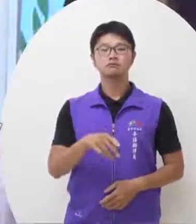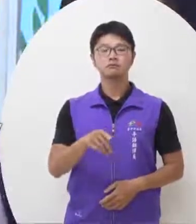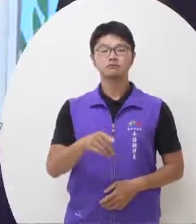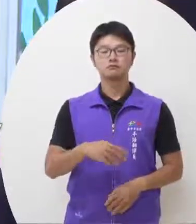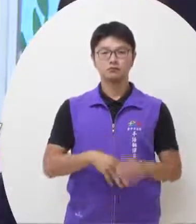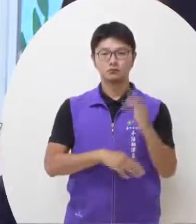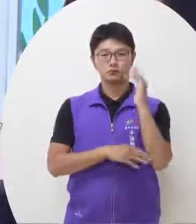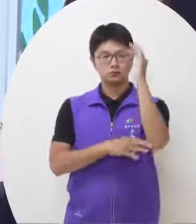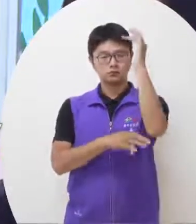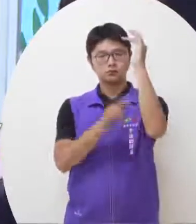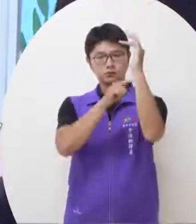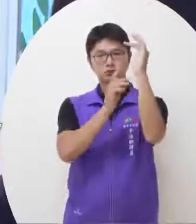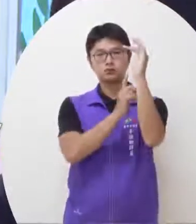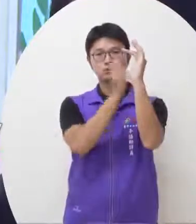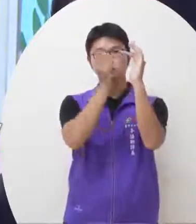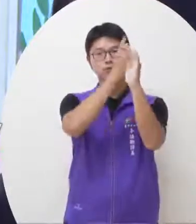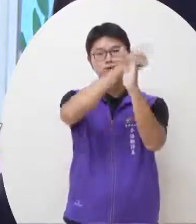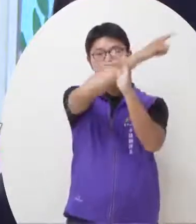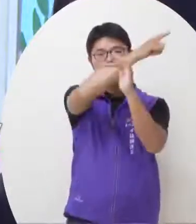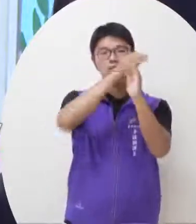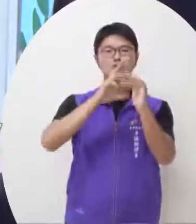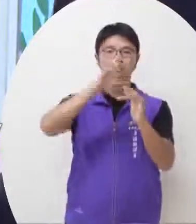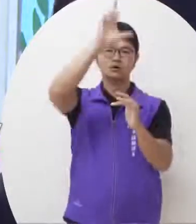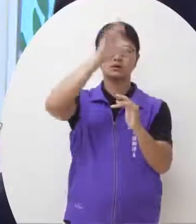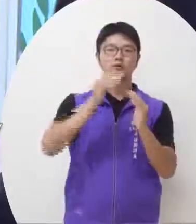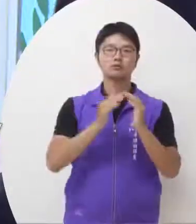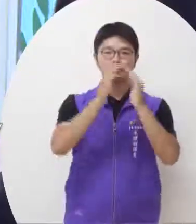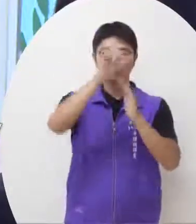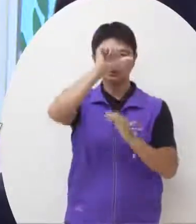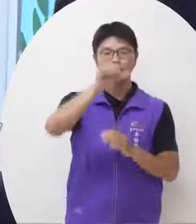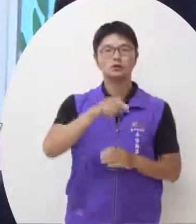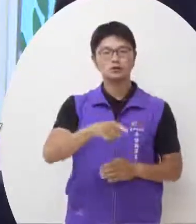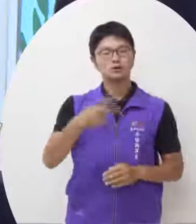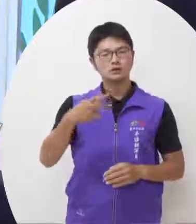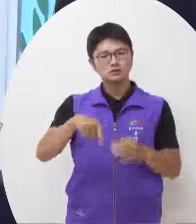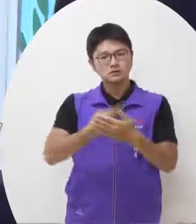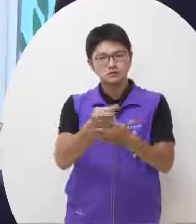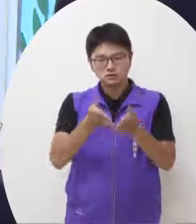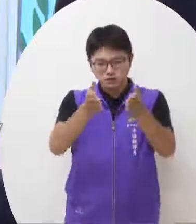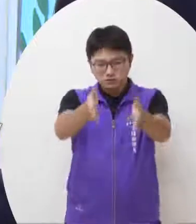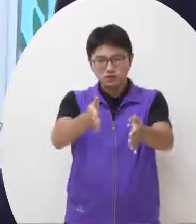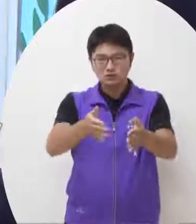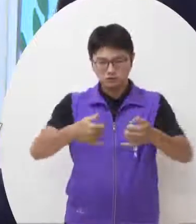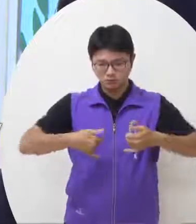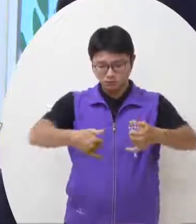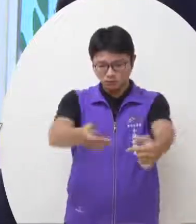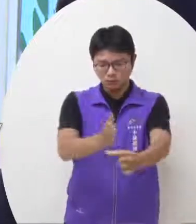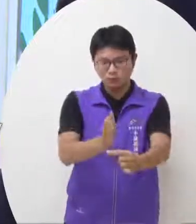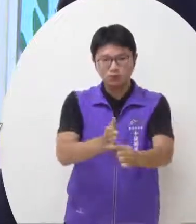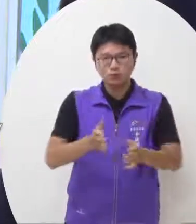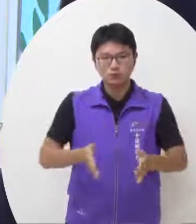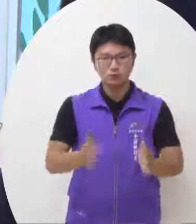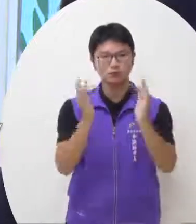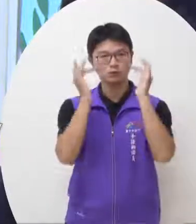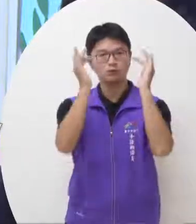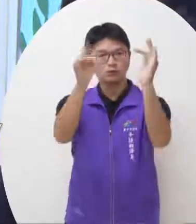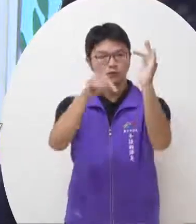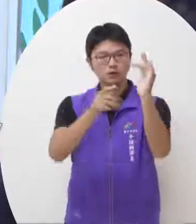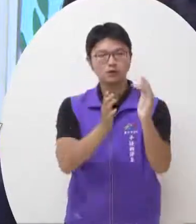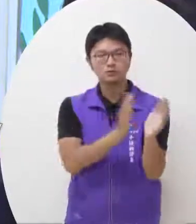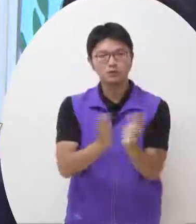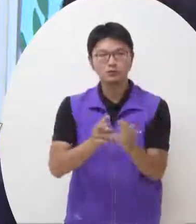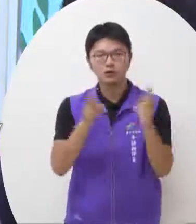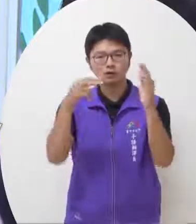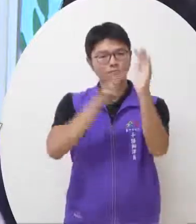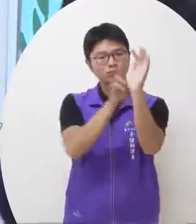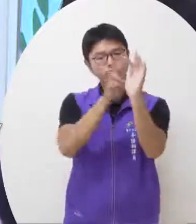我很担心，因为这中介管都修中线。也感谢市府团队的配合，每年都有来做整理，但